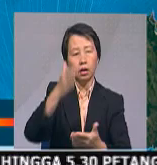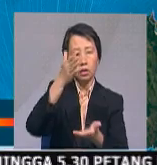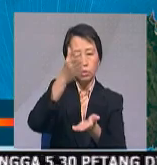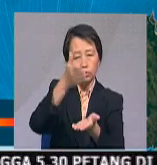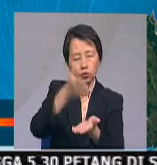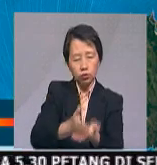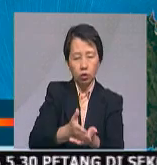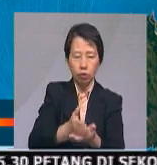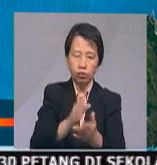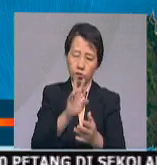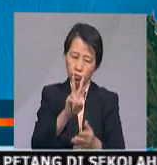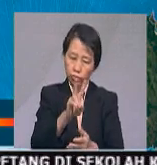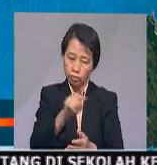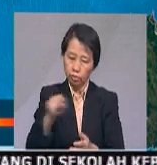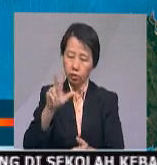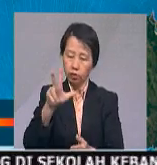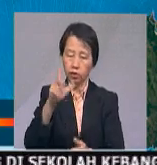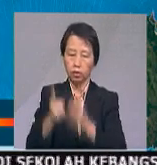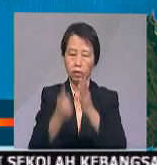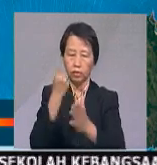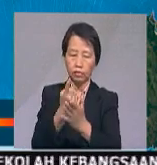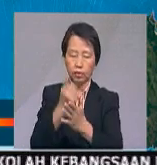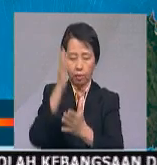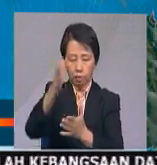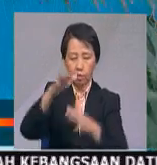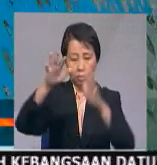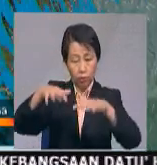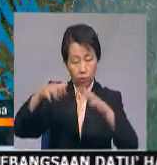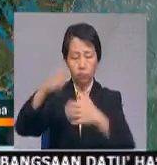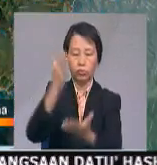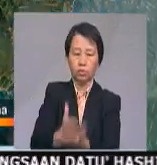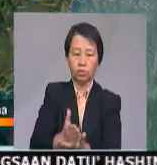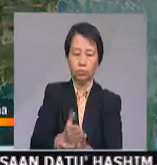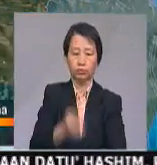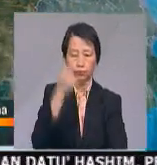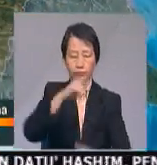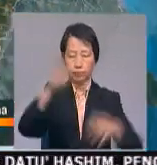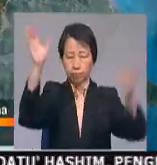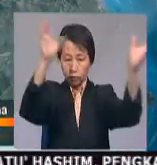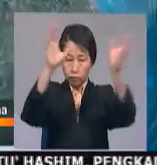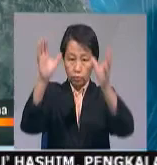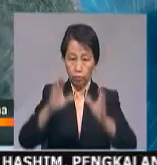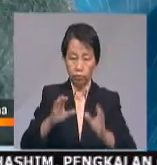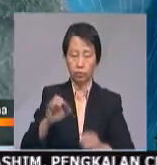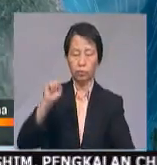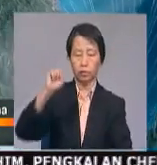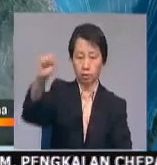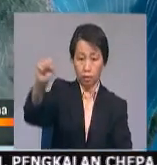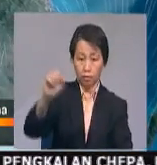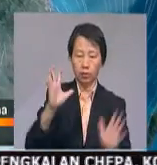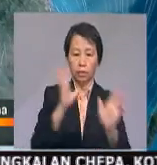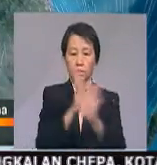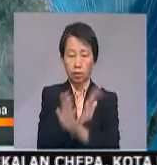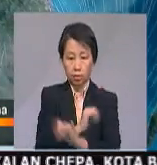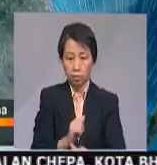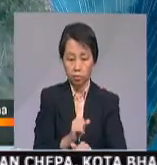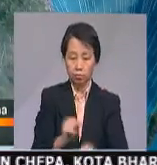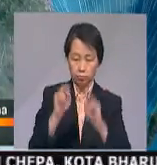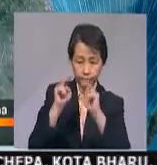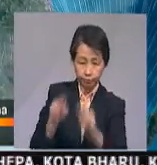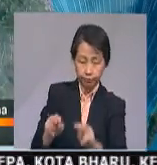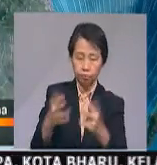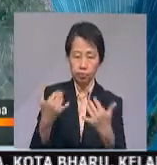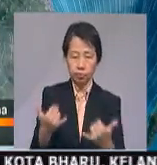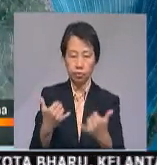dalam tempoh 2 hingga 3 jam sahaja lagi. Bagi tinjauan cuaca semasa di Sabah dan Sarawak pula dapat diperhatikan ketika